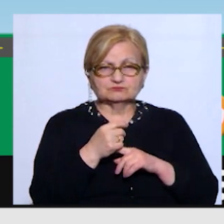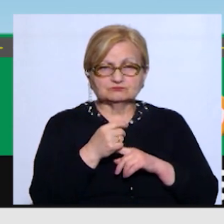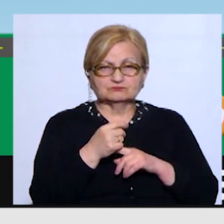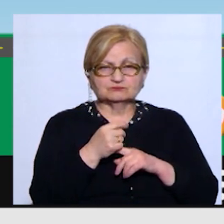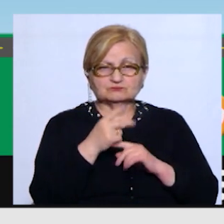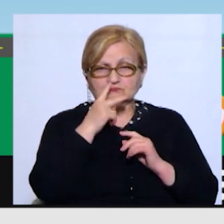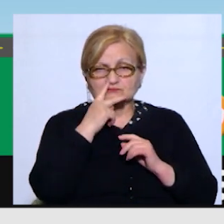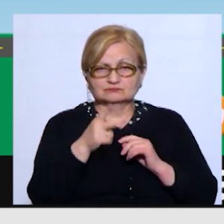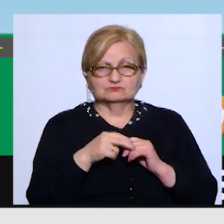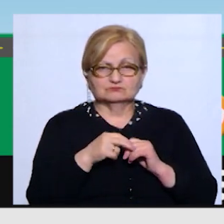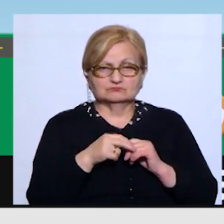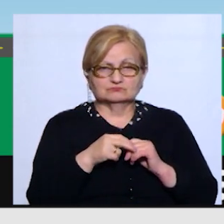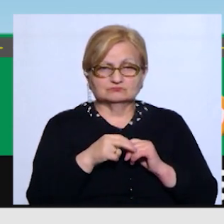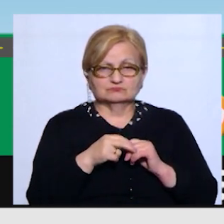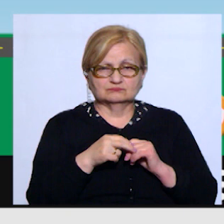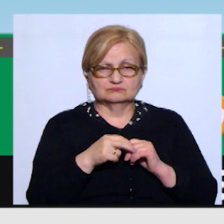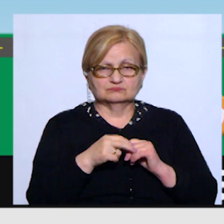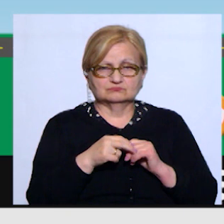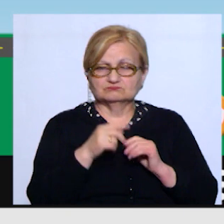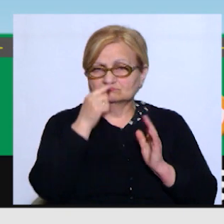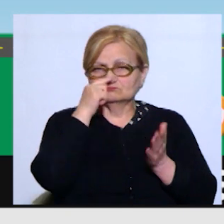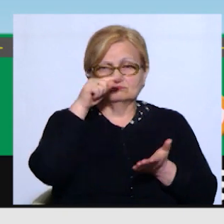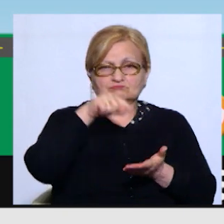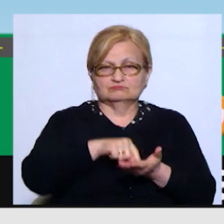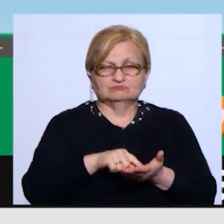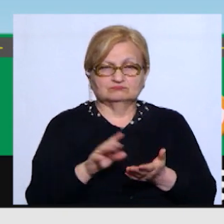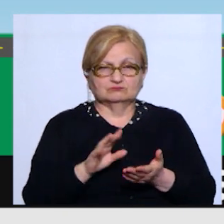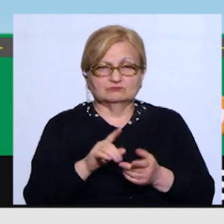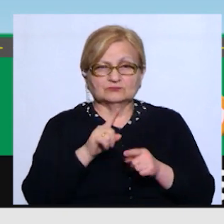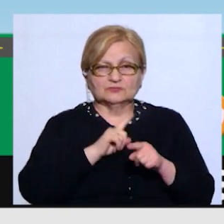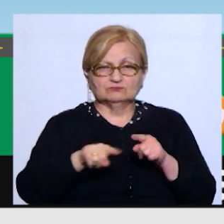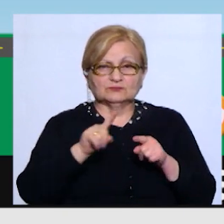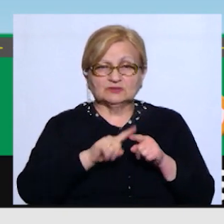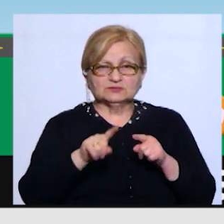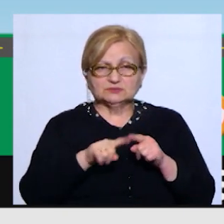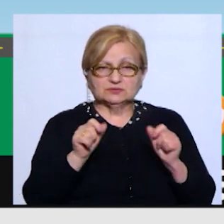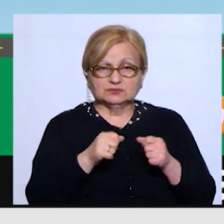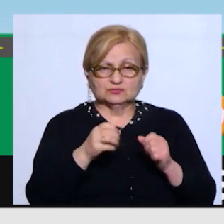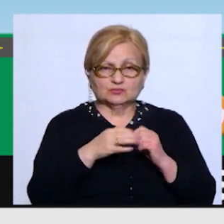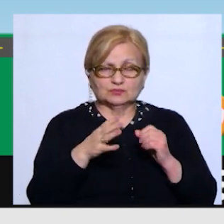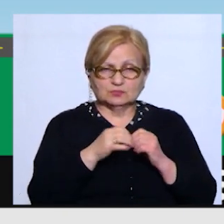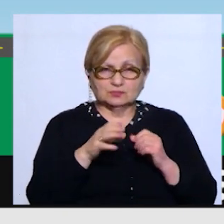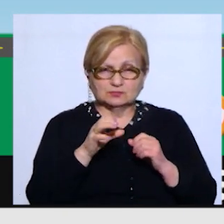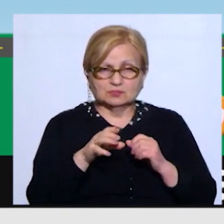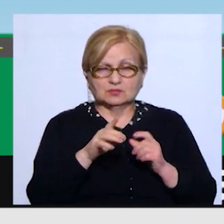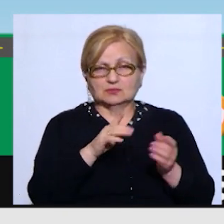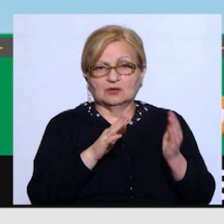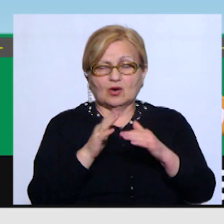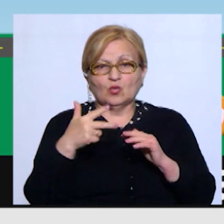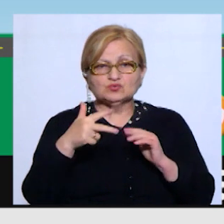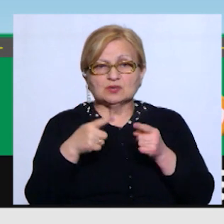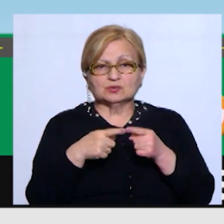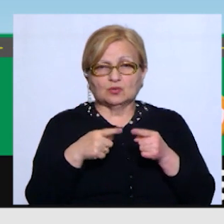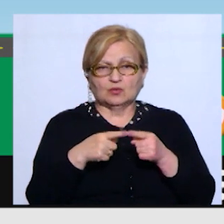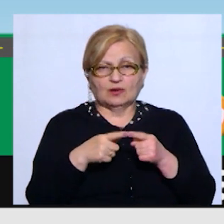ნახეთ და ვერ დაეცა. ანუ სიჩქარე იყო 15 მეტრი, 30 გრადუსიანი კუთხე იყო დაყრილი და ვერა. მოდი